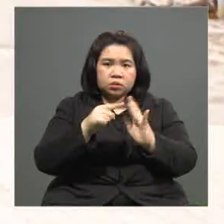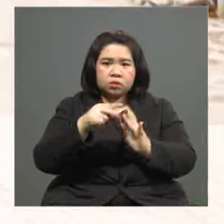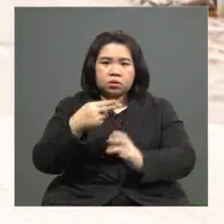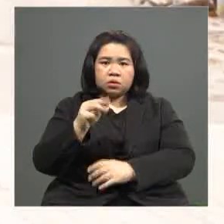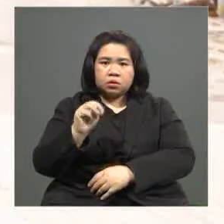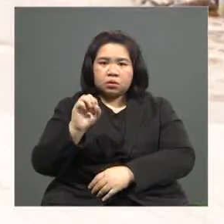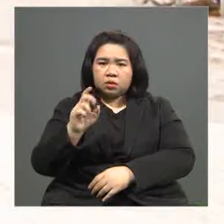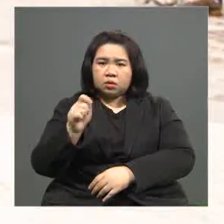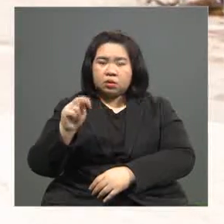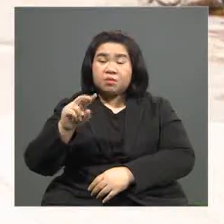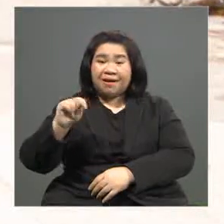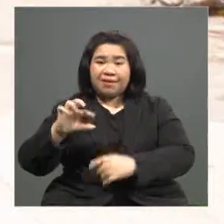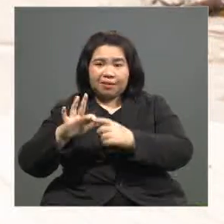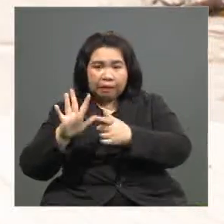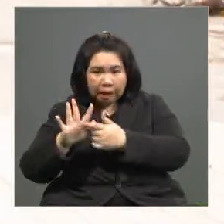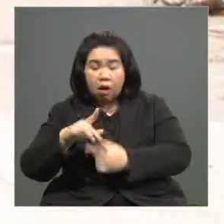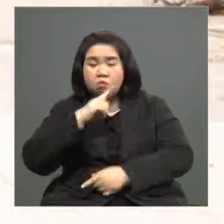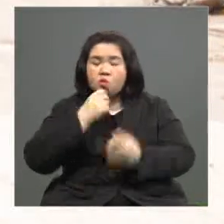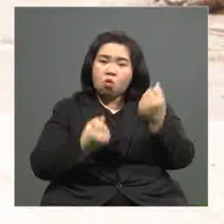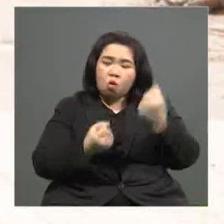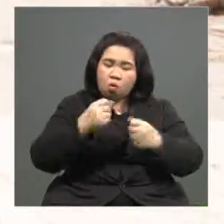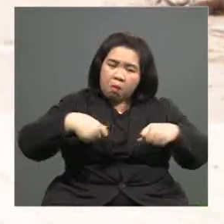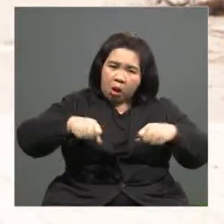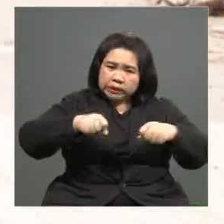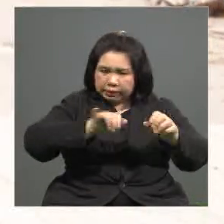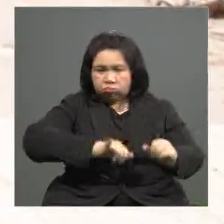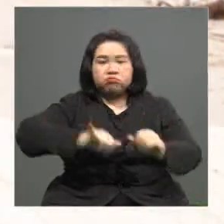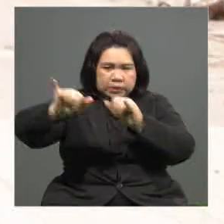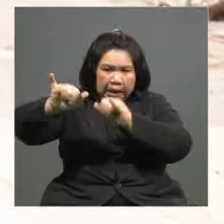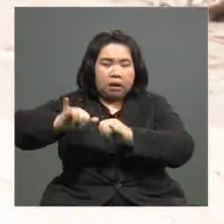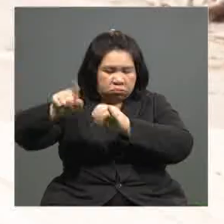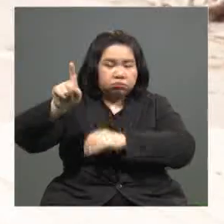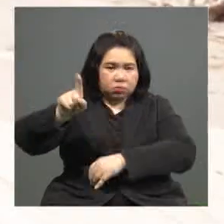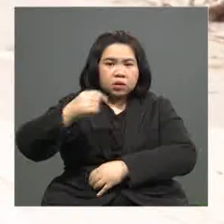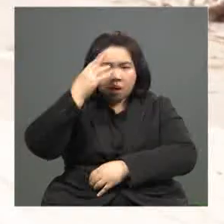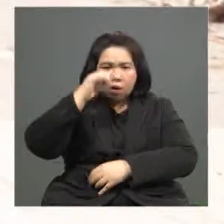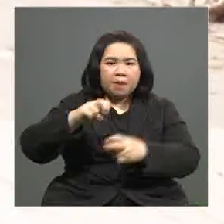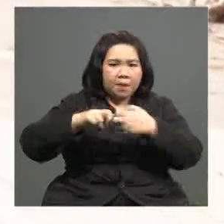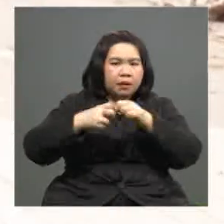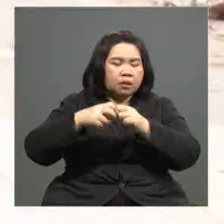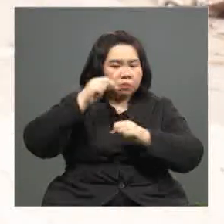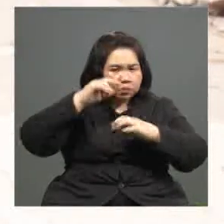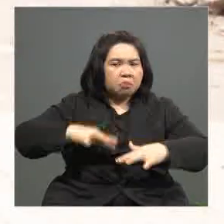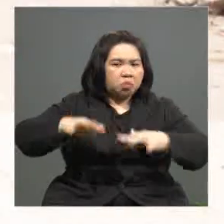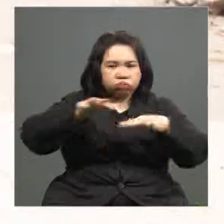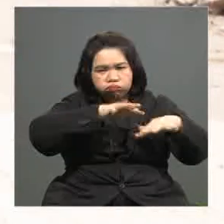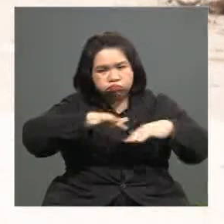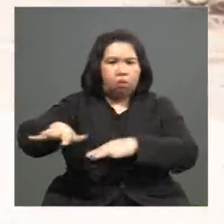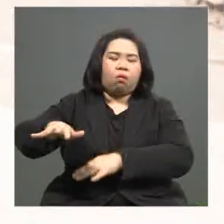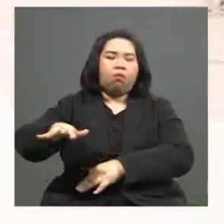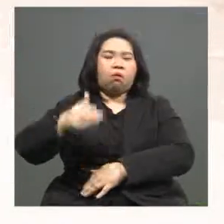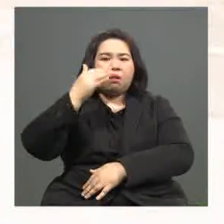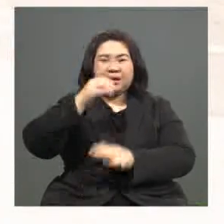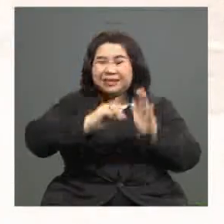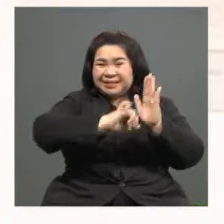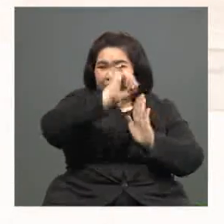านพาหนะไปไว้ที่สูงชั่วคราวก่อนนะคะรวมทั้งป้องกันอันตรายจากน้ำท่วมด้วยค่ะเพราะว่ามวลน้ำจากจังหวัดเชียง